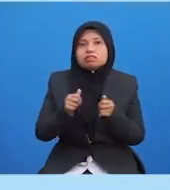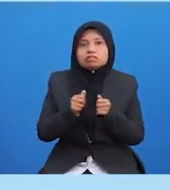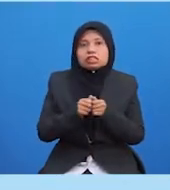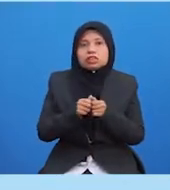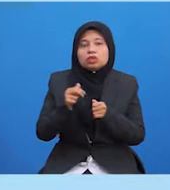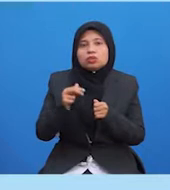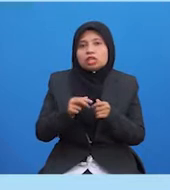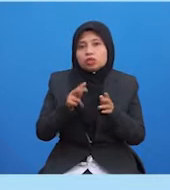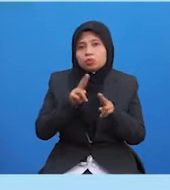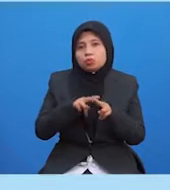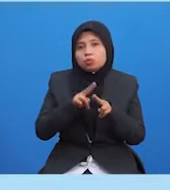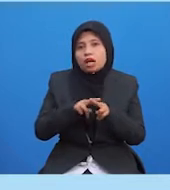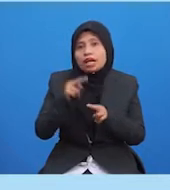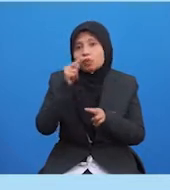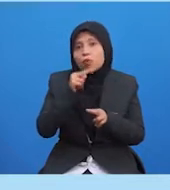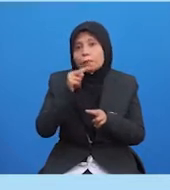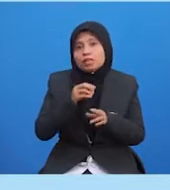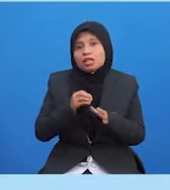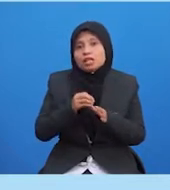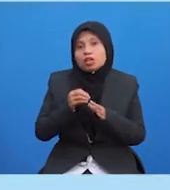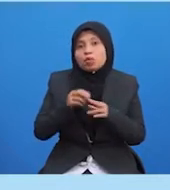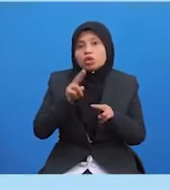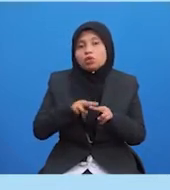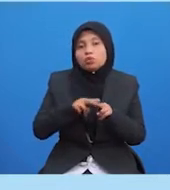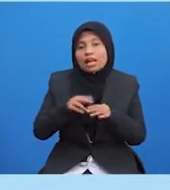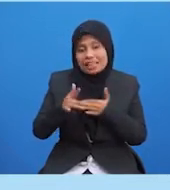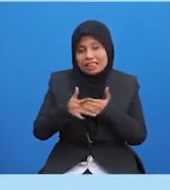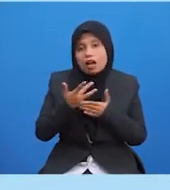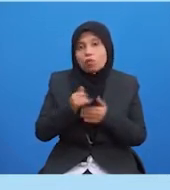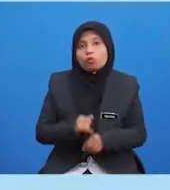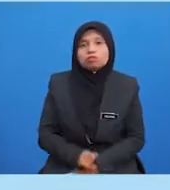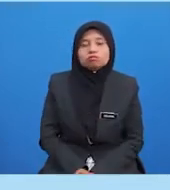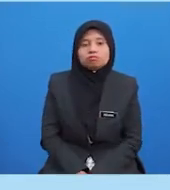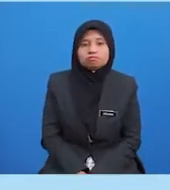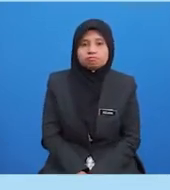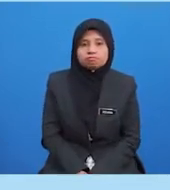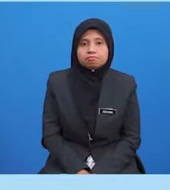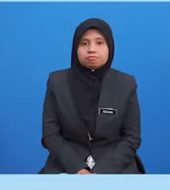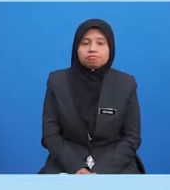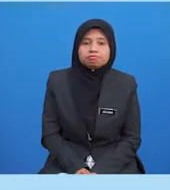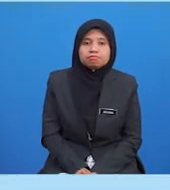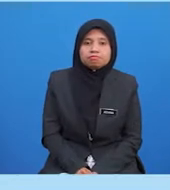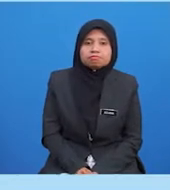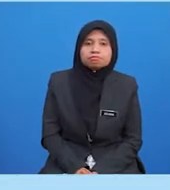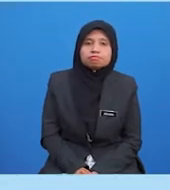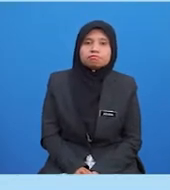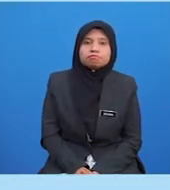terhadap kedudukan normalnya atau kedudukan awalnya.